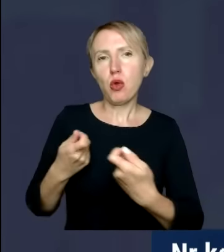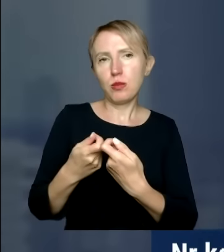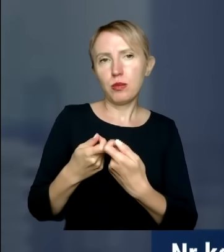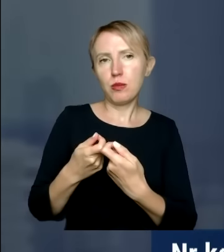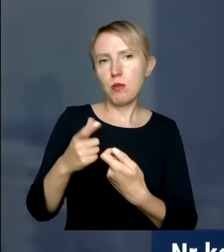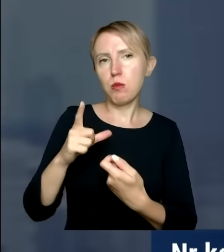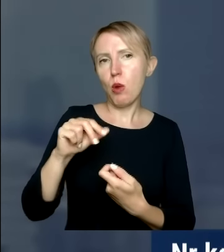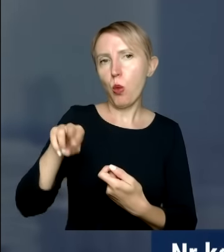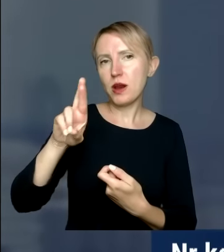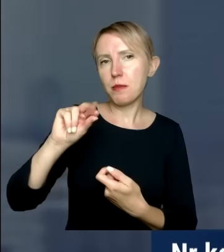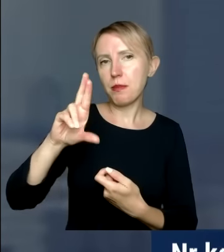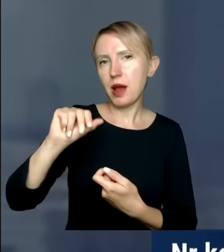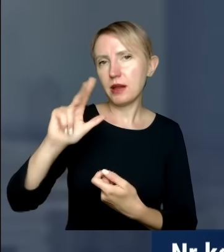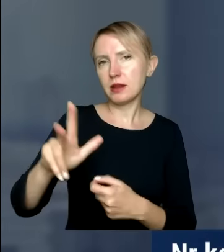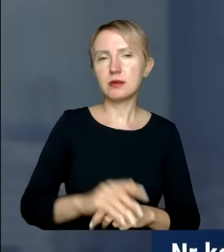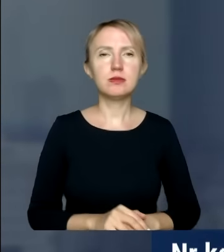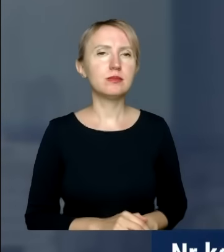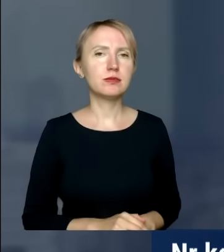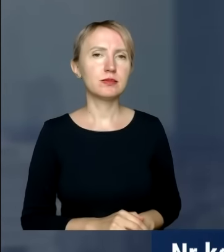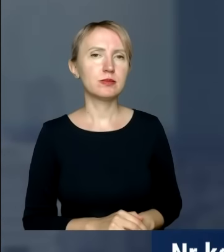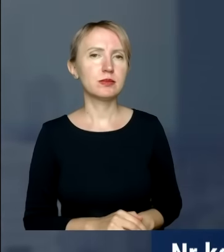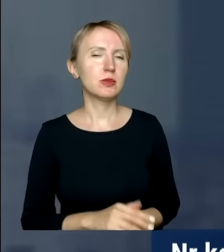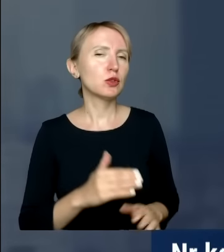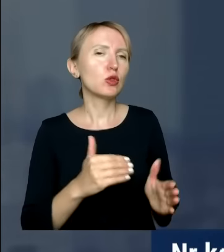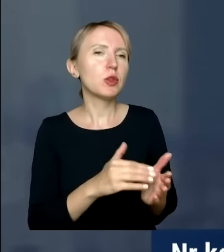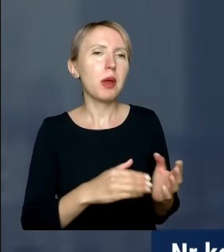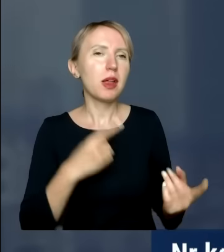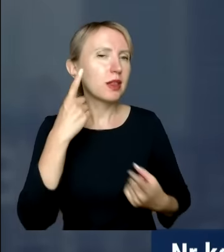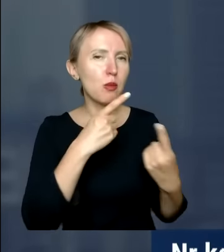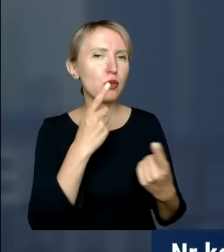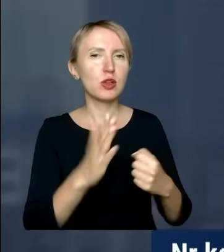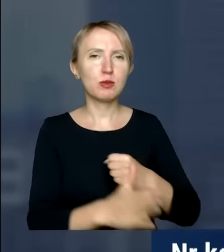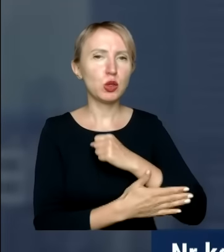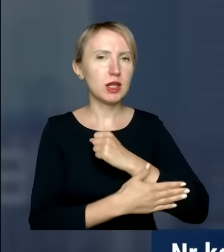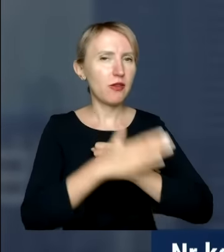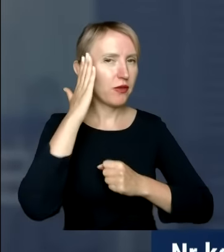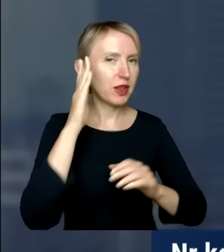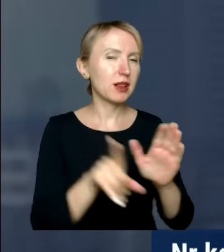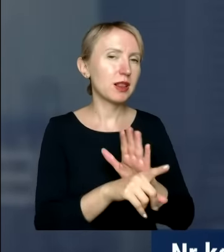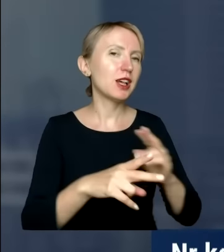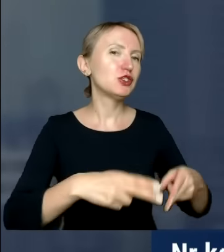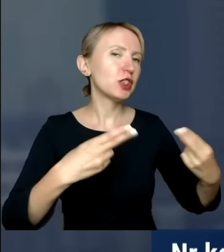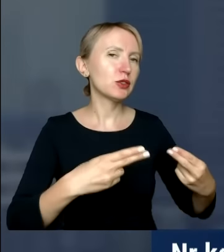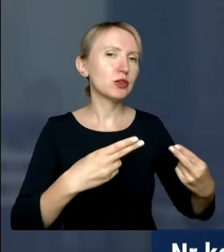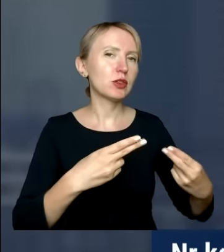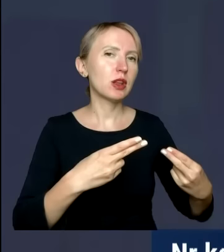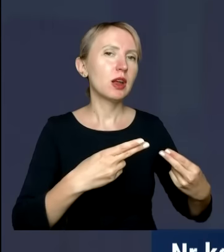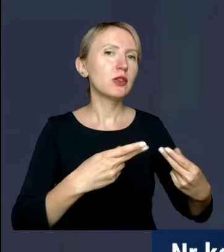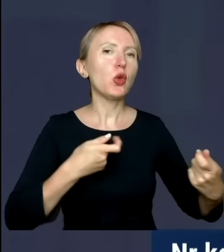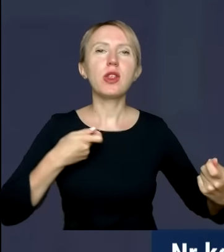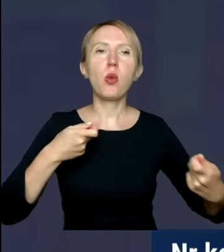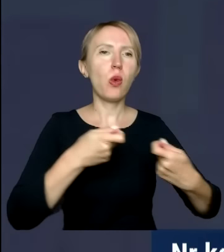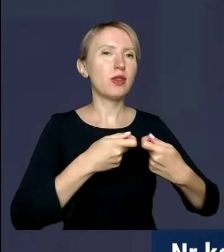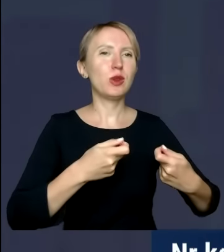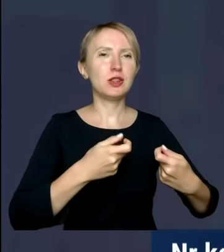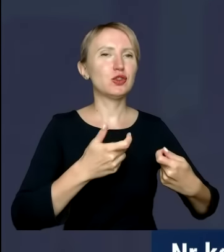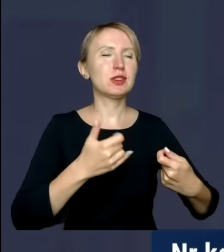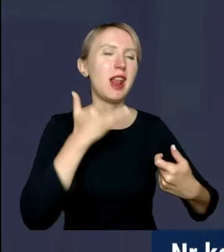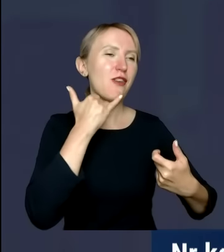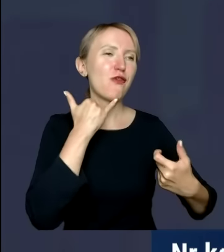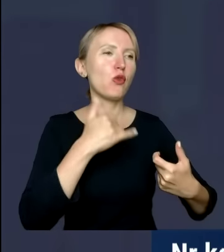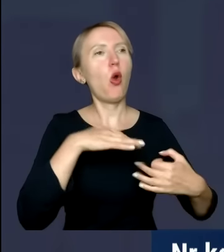b ale Toż trzeba nie myśleć bo to jest podstawowa wiedza dla dziennikarza też nie ładujesz byle gdzie oczywiście Natomiast